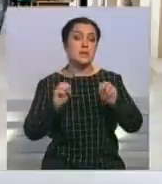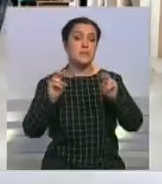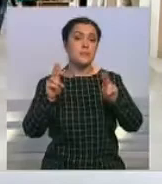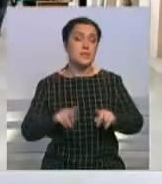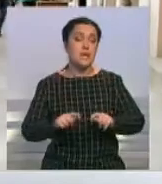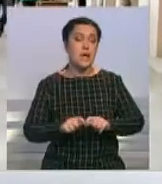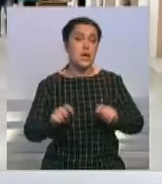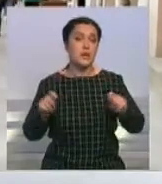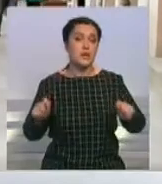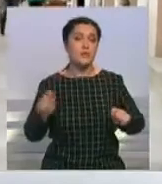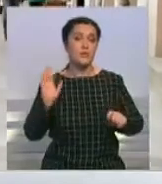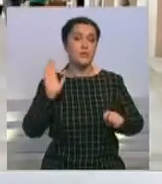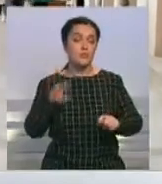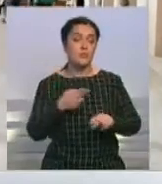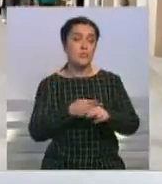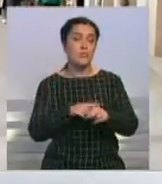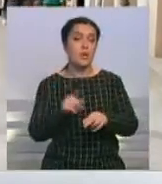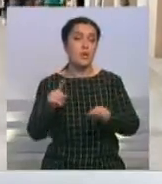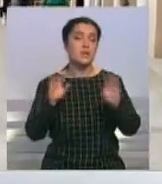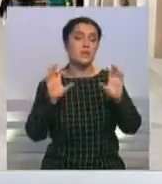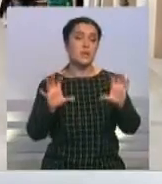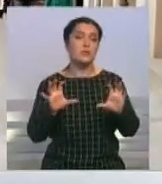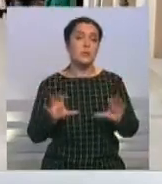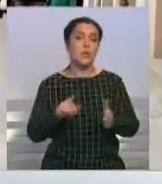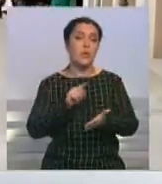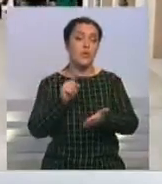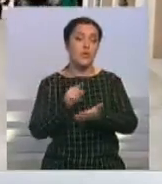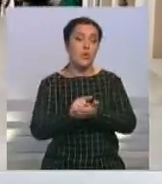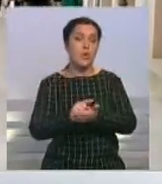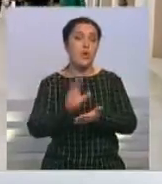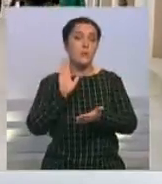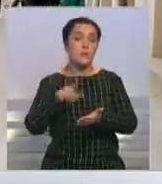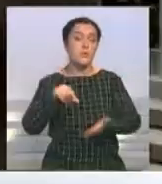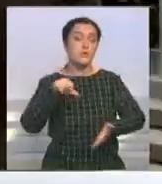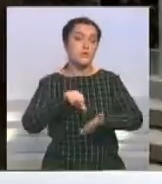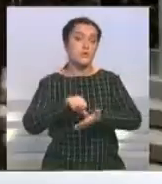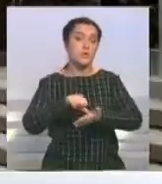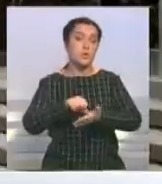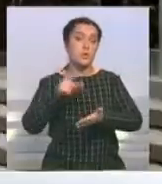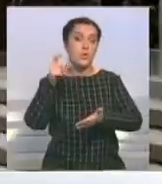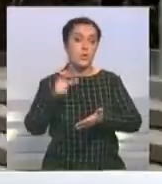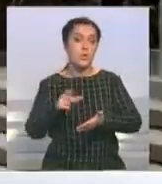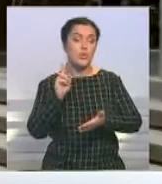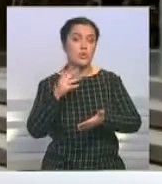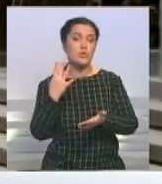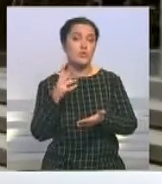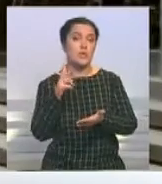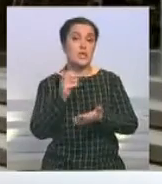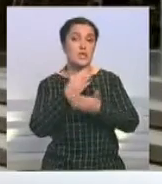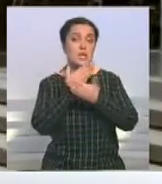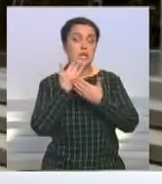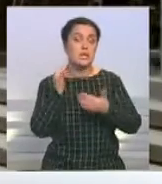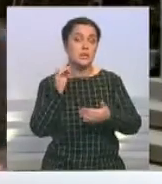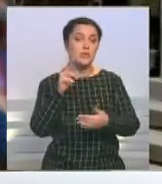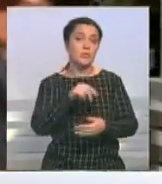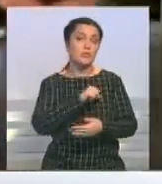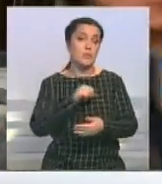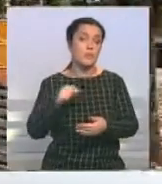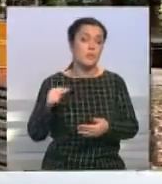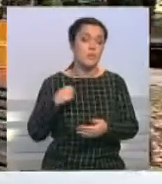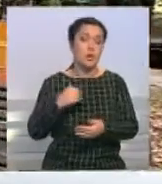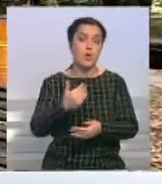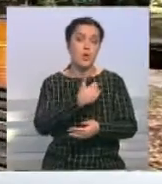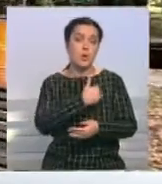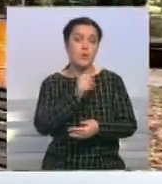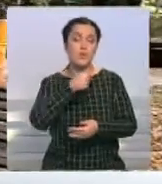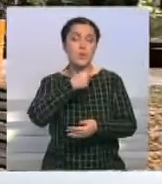новой системы. Реформа подразумевает обязательную включенность участников, не достигших 40 лет, и добровольную основу для тех,